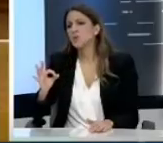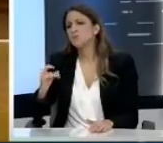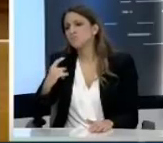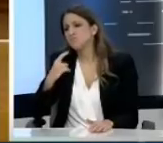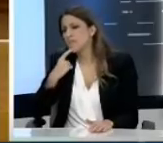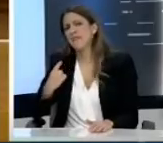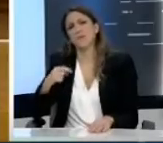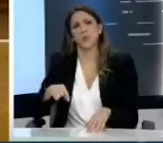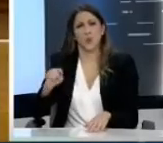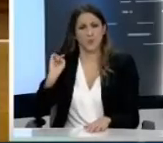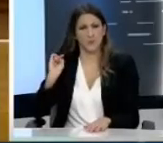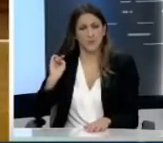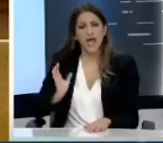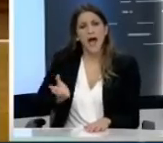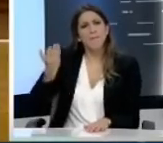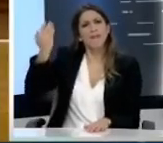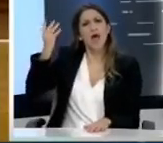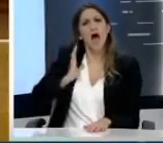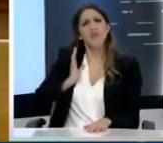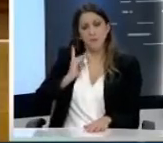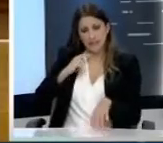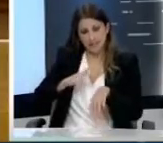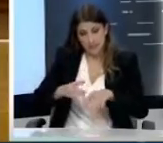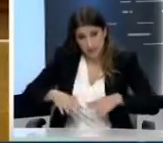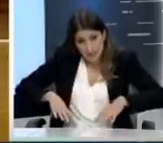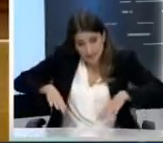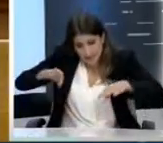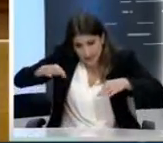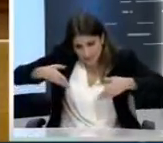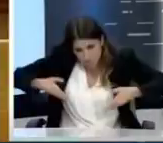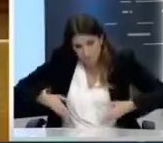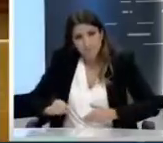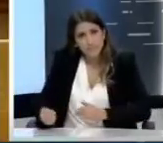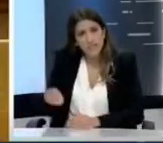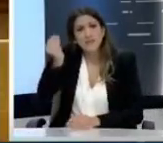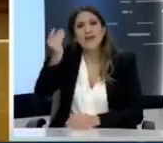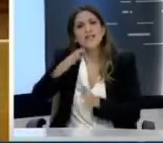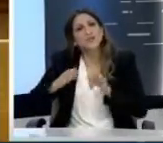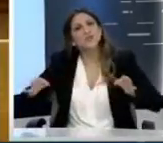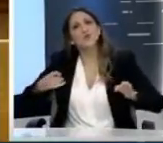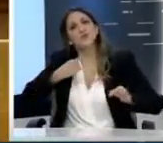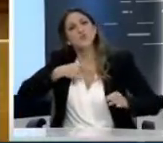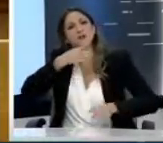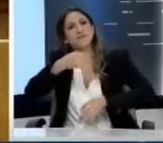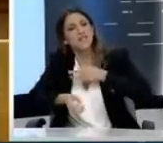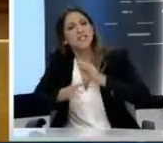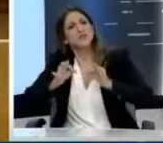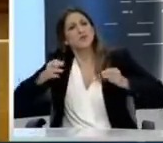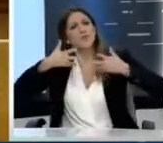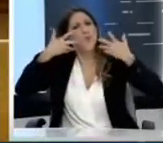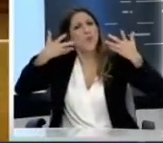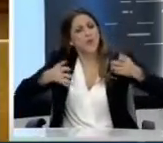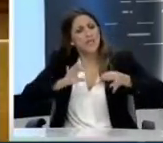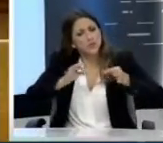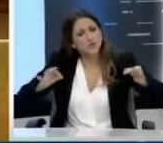της ιστορίας λέγανε ιστορίες. Ήτανε πολίτες, ήταν εργαζόμενοι, ήταν ζωγράφοι,